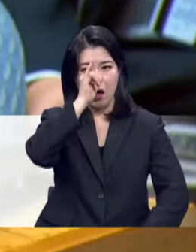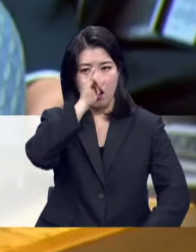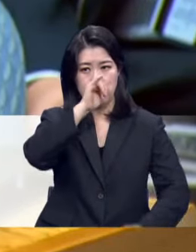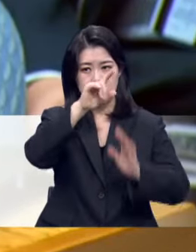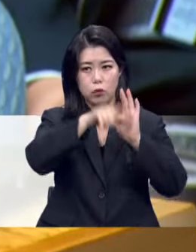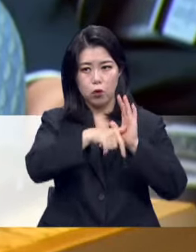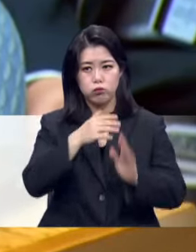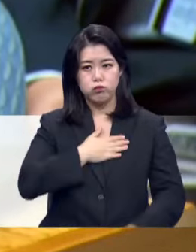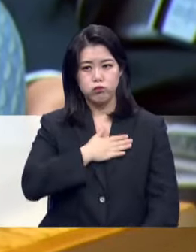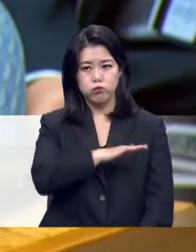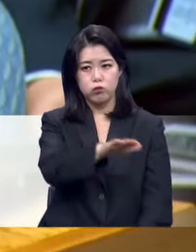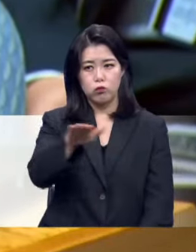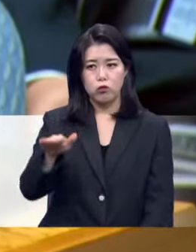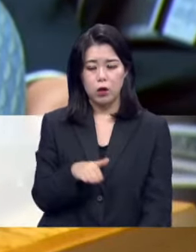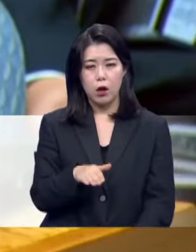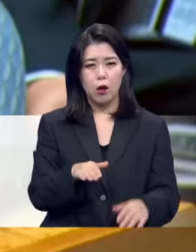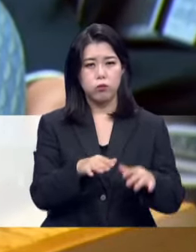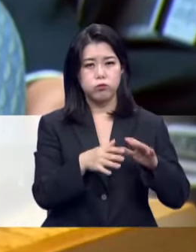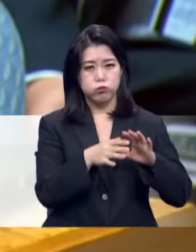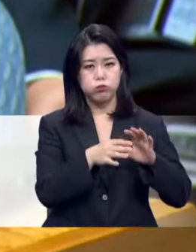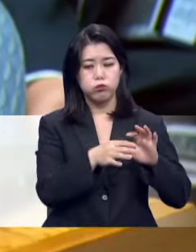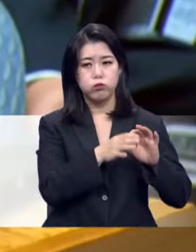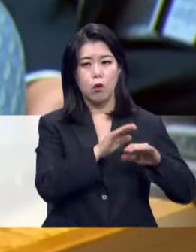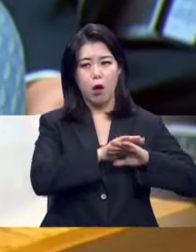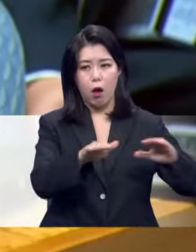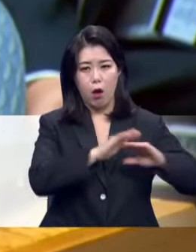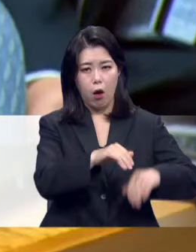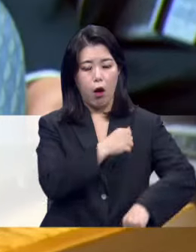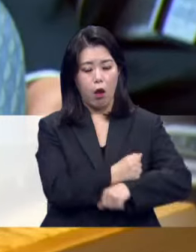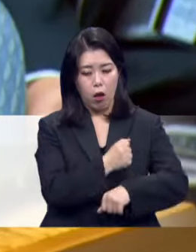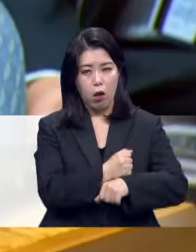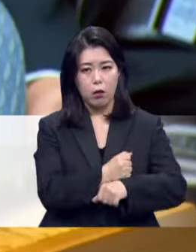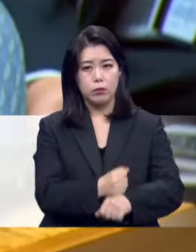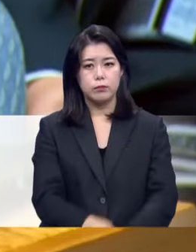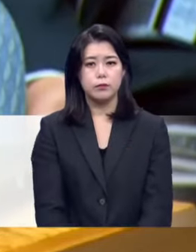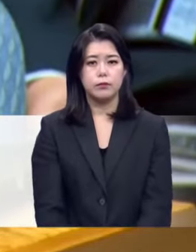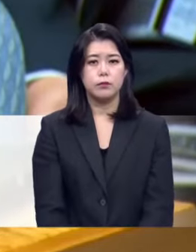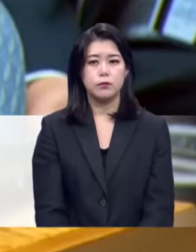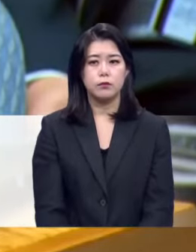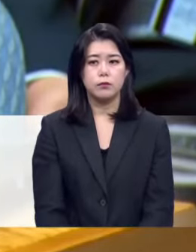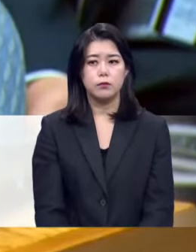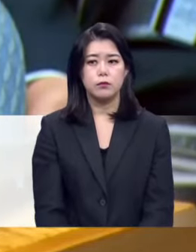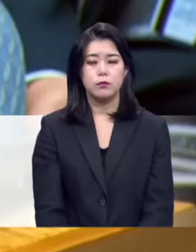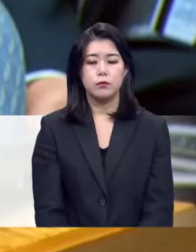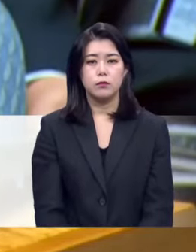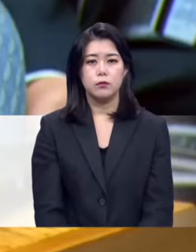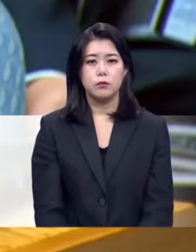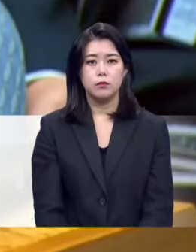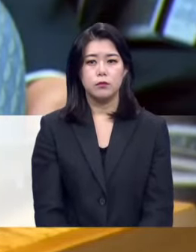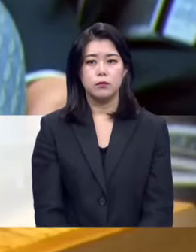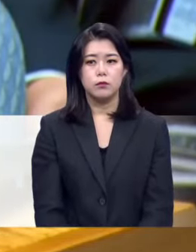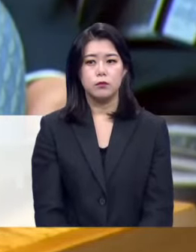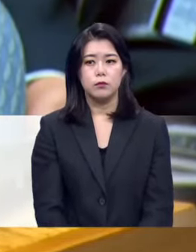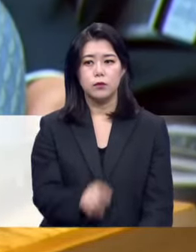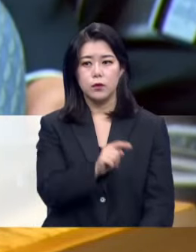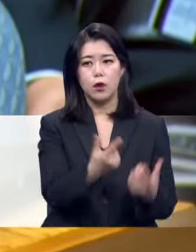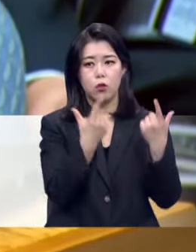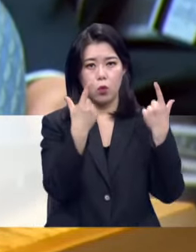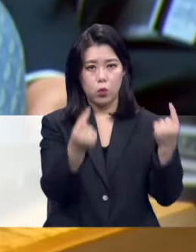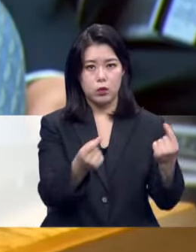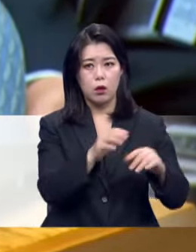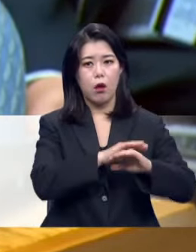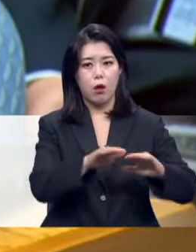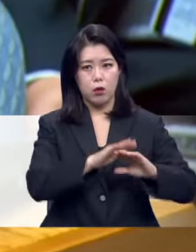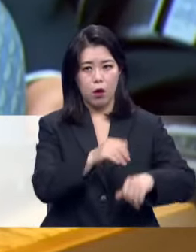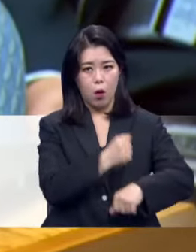by dangerous att of the United States the West and If It is J that we respond